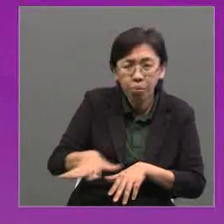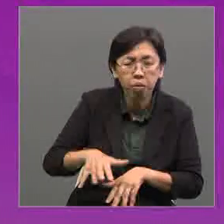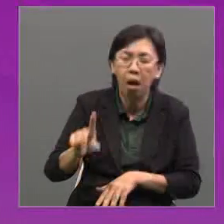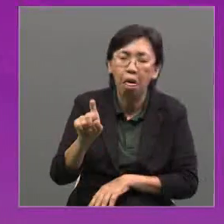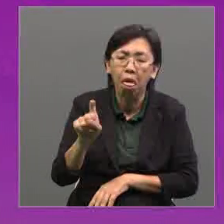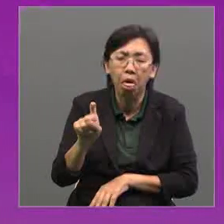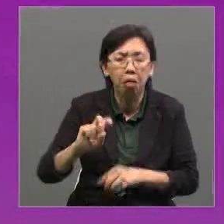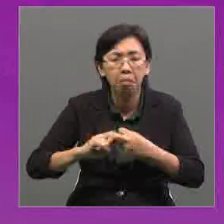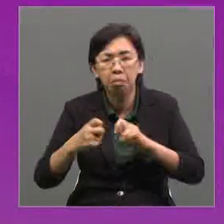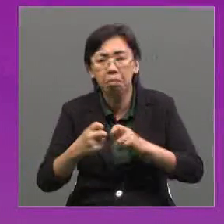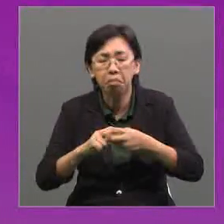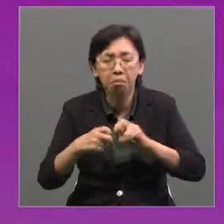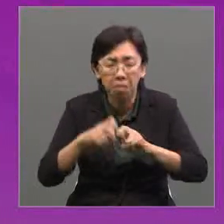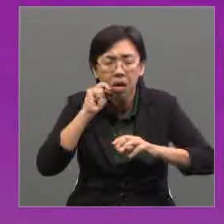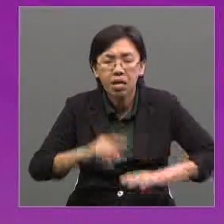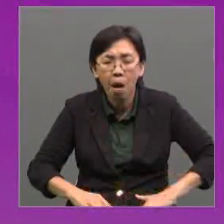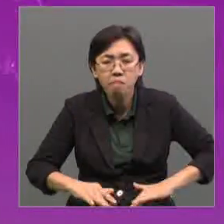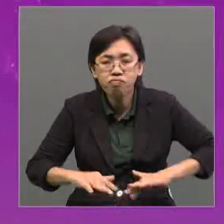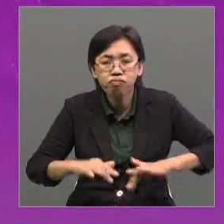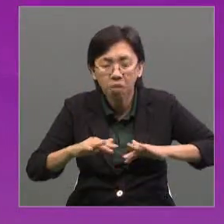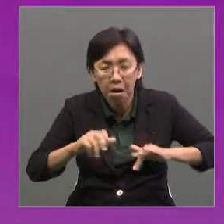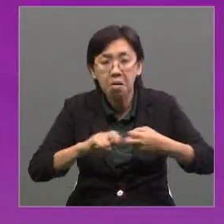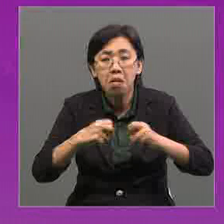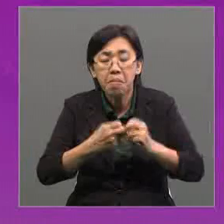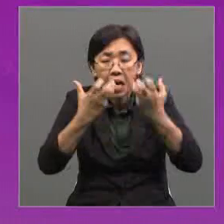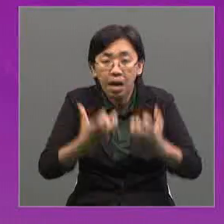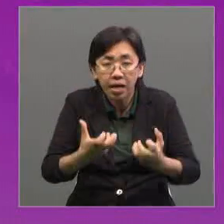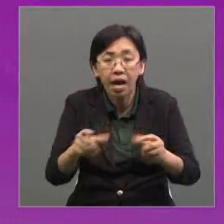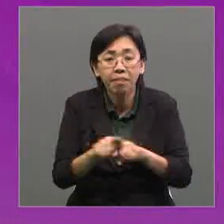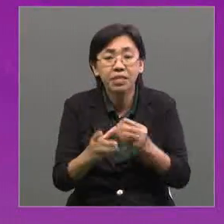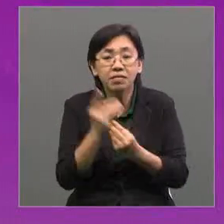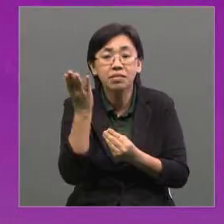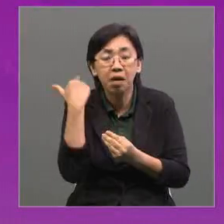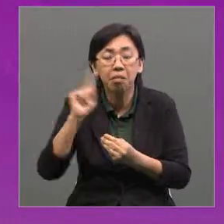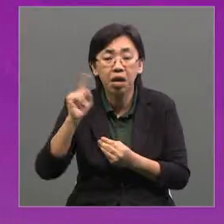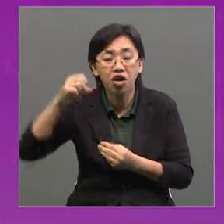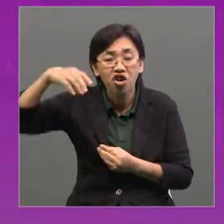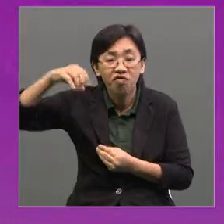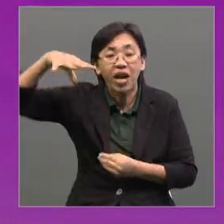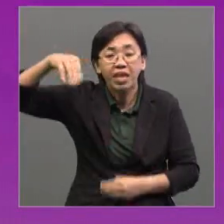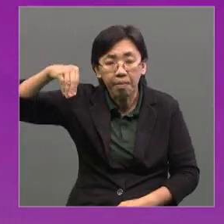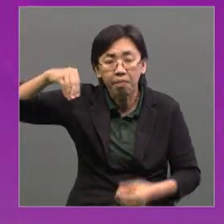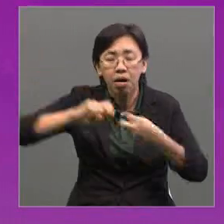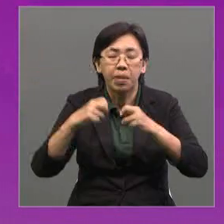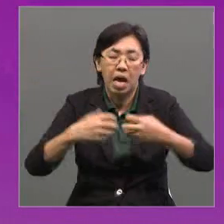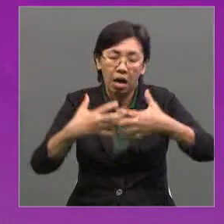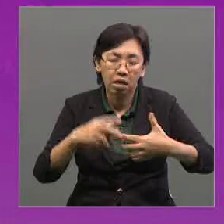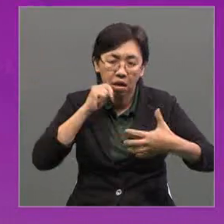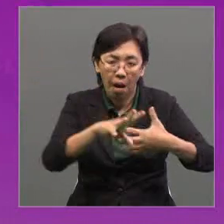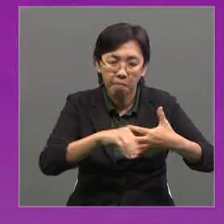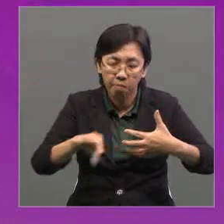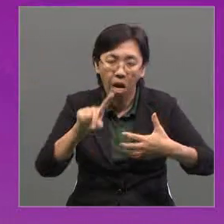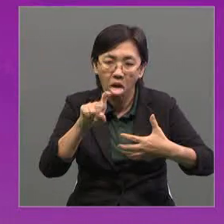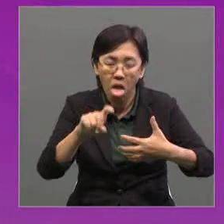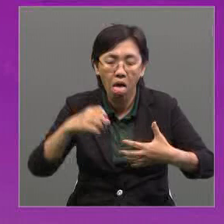ออกยากอีกนะครับประเด็นก็คือว่ามันจะมีปัญหาหนักกว่าเดิมถ้าเหมือนเมื่อสัปดาห์ที่แล้วคือไฟดับพอไฟดับปุ๊บเครื่องสูบน้ำทำงานไม่ได้ค